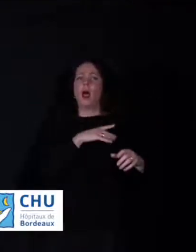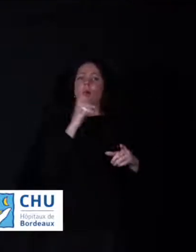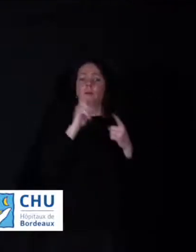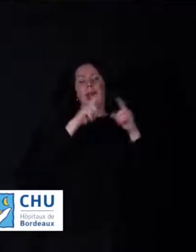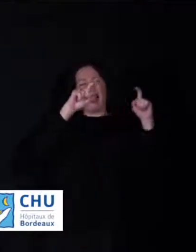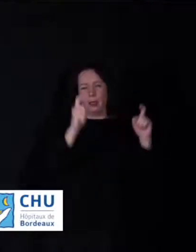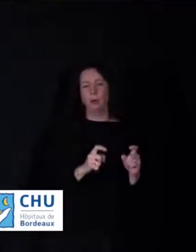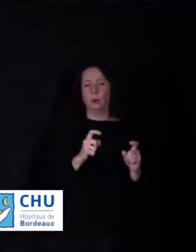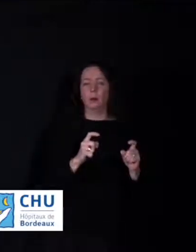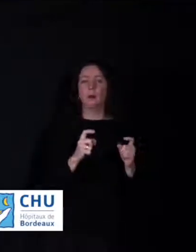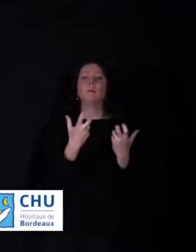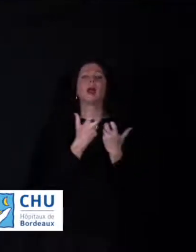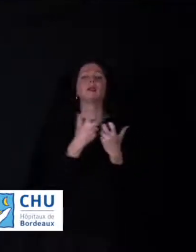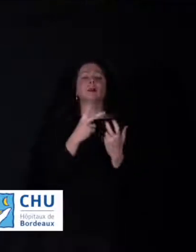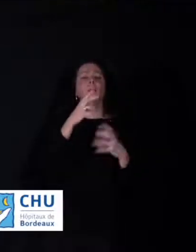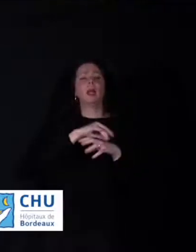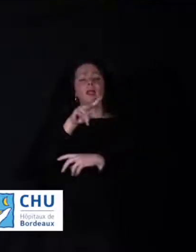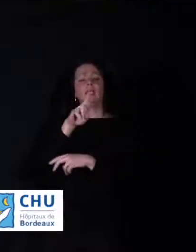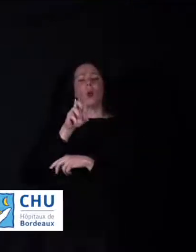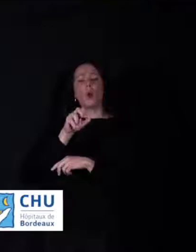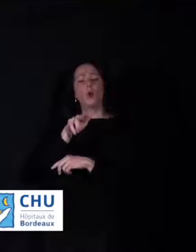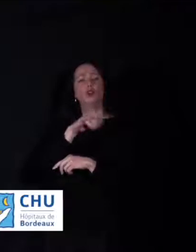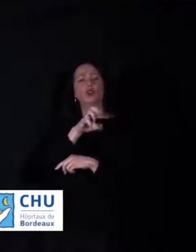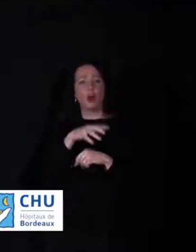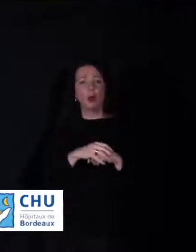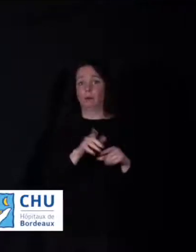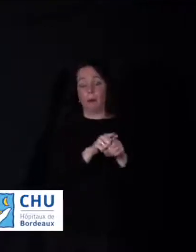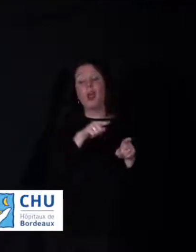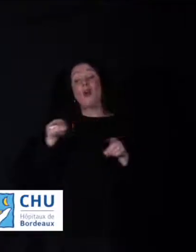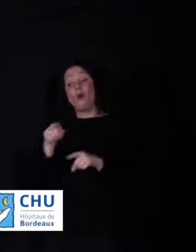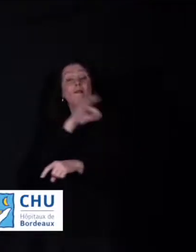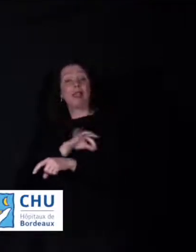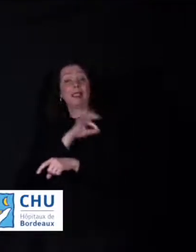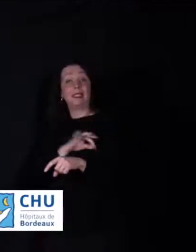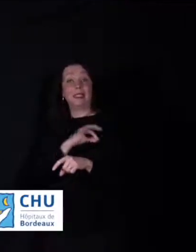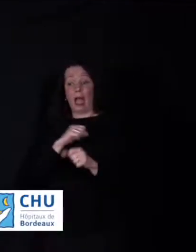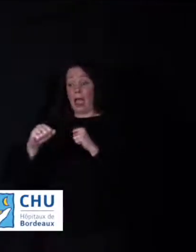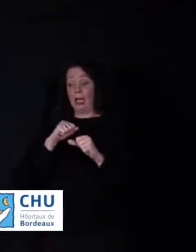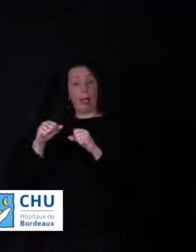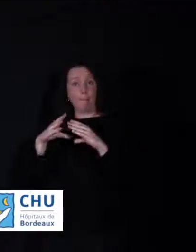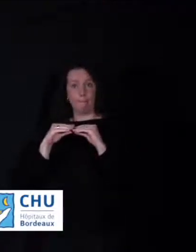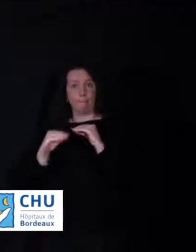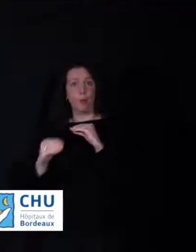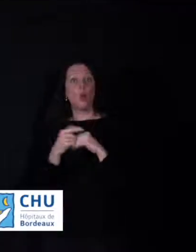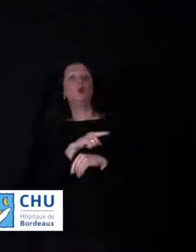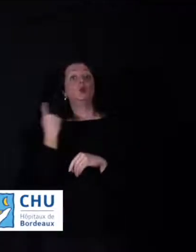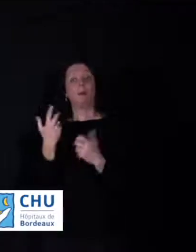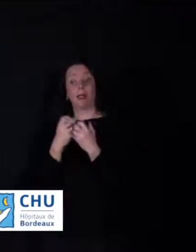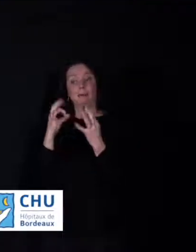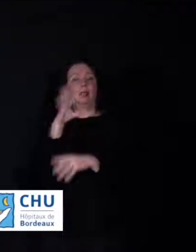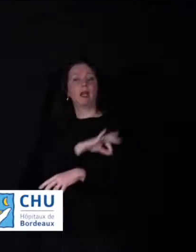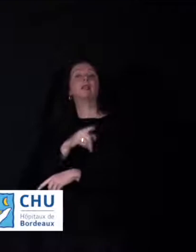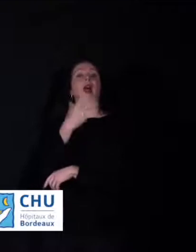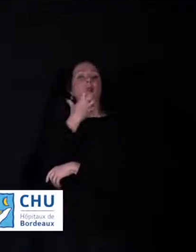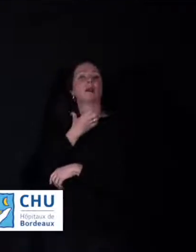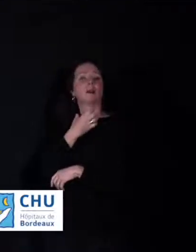atténués, comme c'est le cas pour la rougeole, ou des vaccins inactivés ou tués, comme c'est le cas pour le vaccin de la grippe. Et après, il y a des